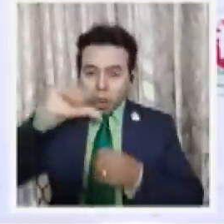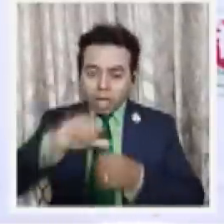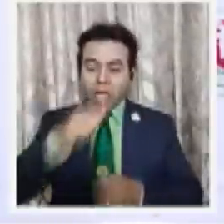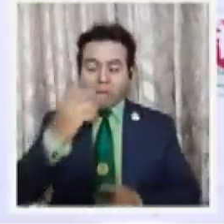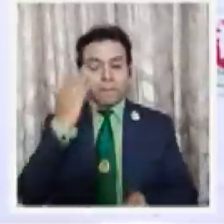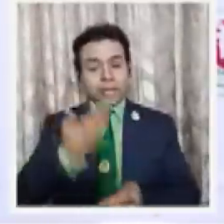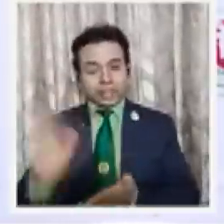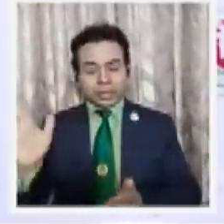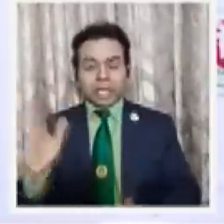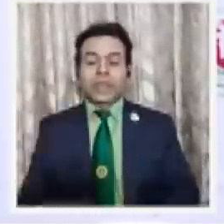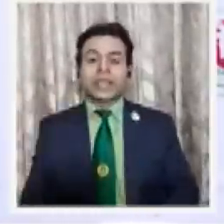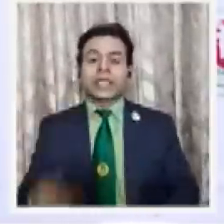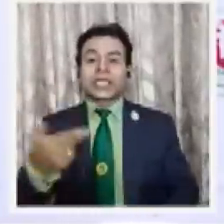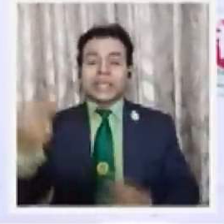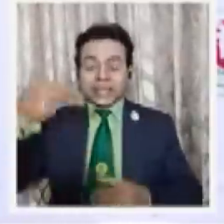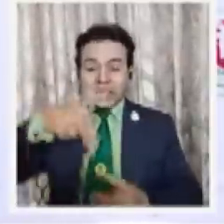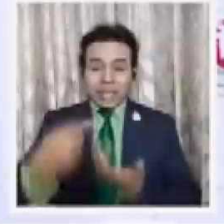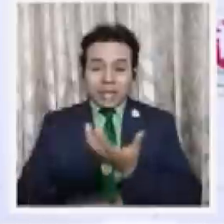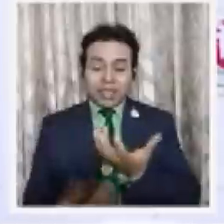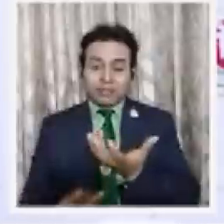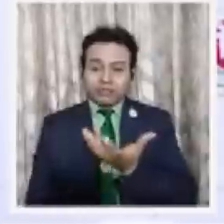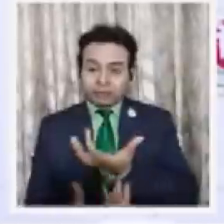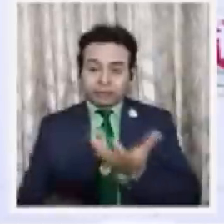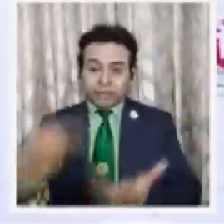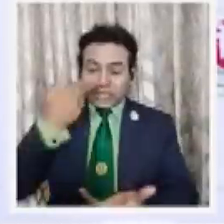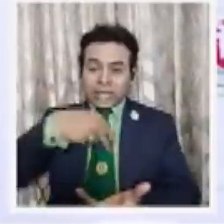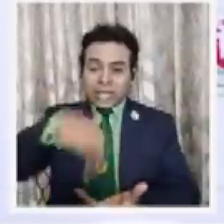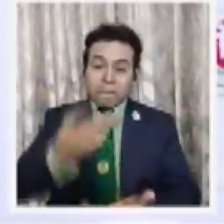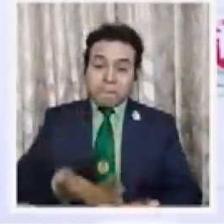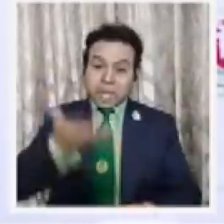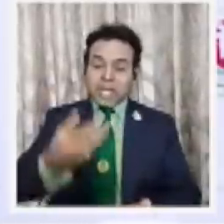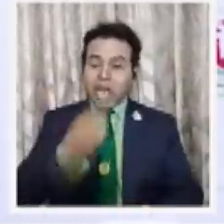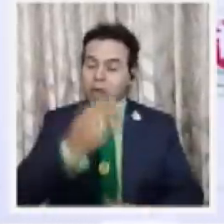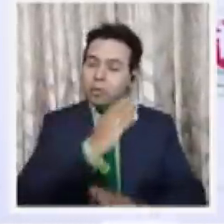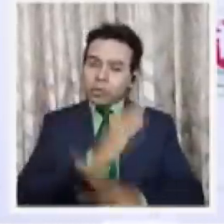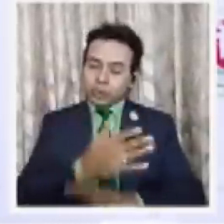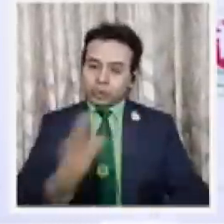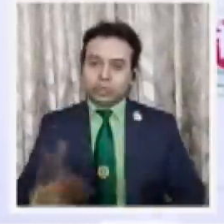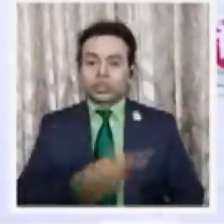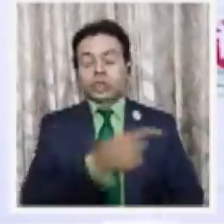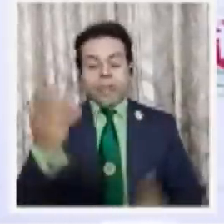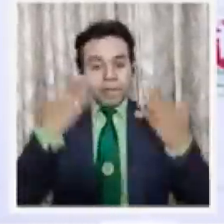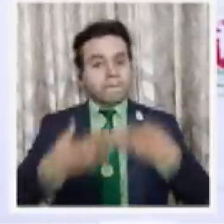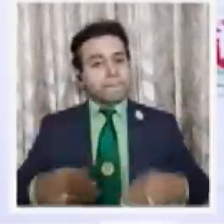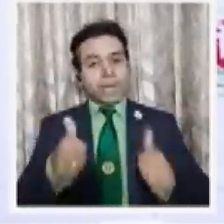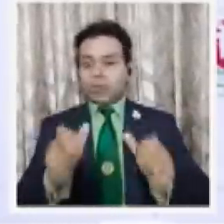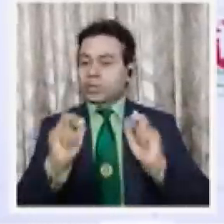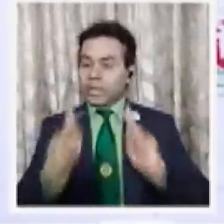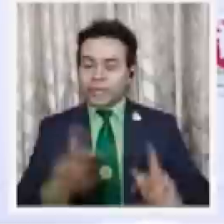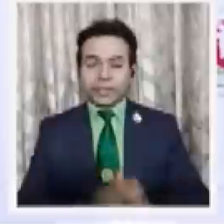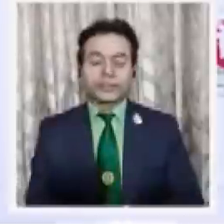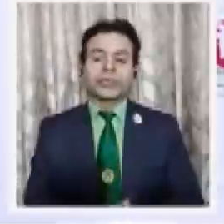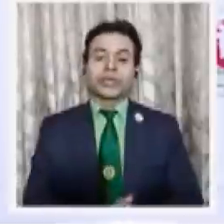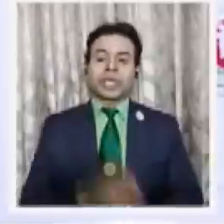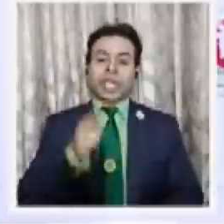ধূমপান তামাক পরিহার করা এবং যে কোনো মাদক পরিহার করা এবং তেল চর্বি লবণ মিষ্টি এগুলো খুবই সীমিত